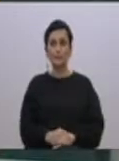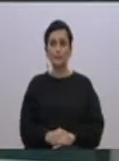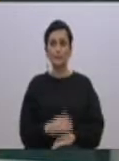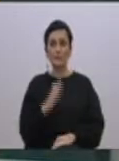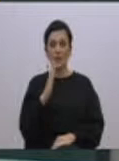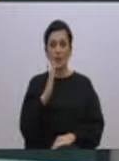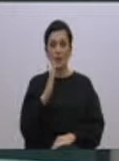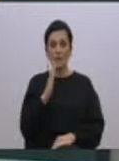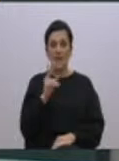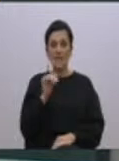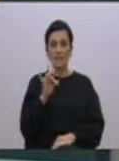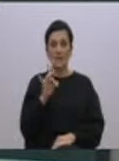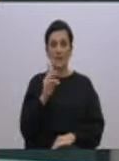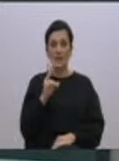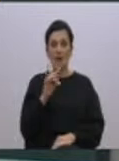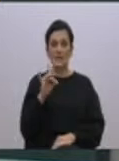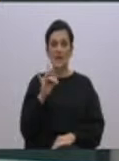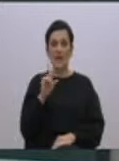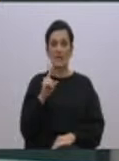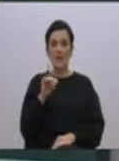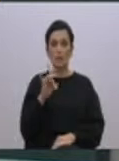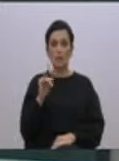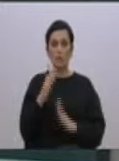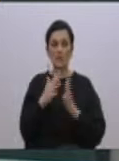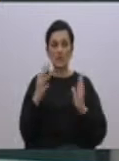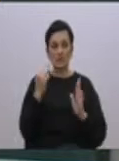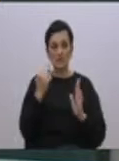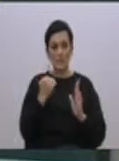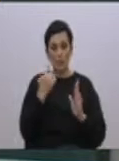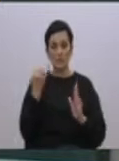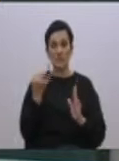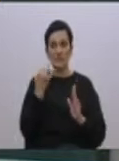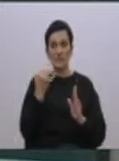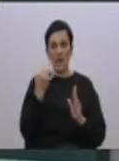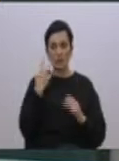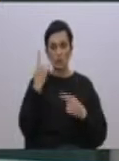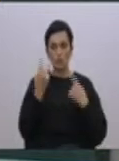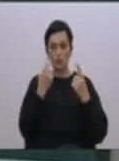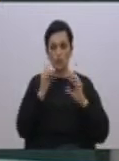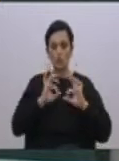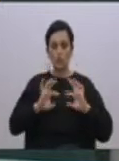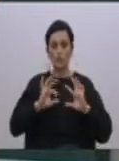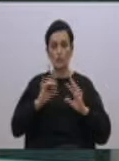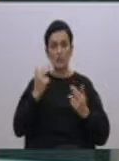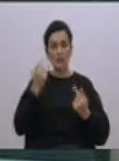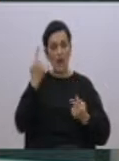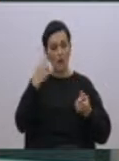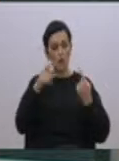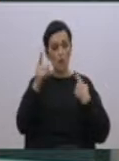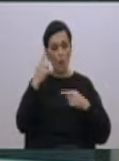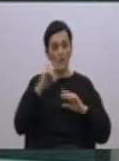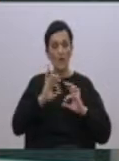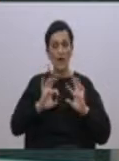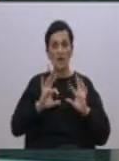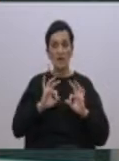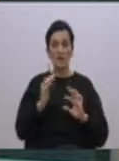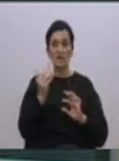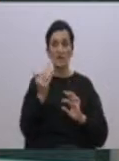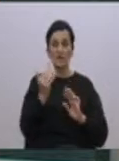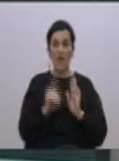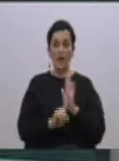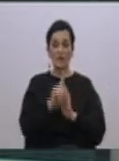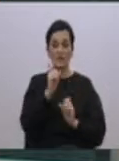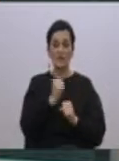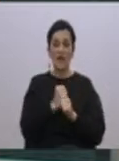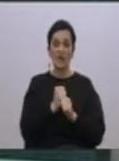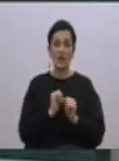ვლადიმერ კახაძე ირაკლი ზარქო Didi mădoba, să interesăm informații, să vedem novații, biserice, romosas, tu când nergau da,